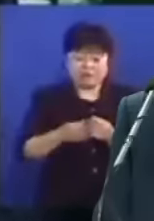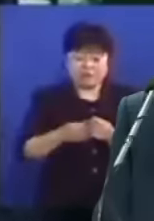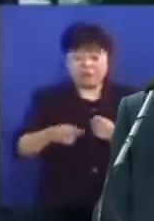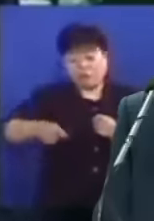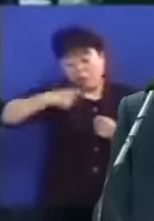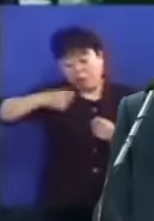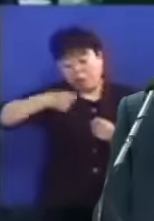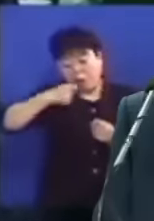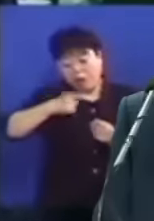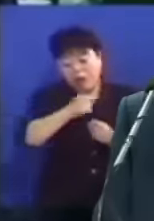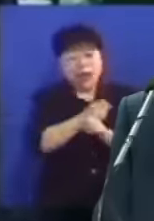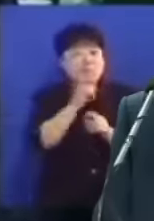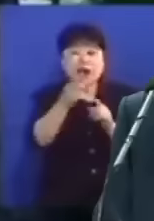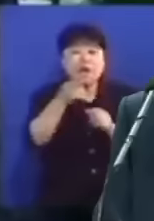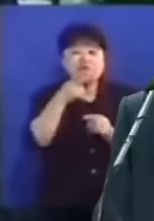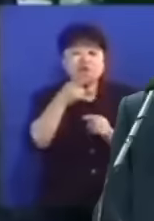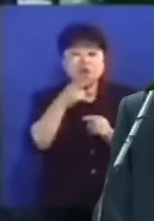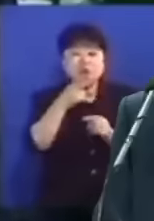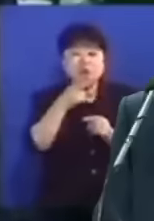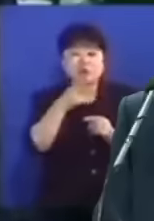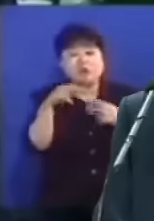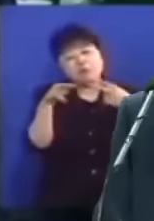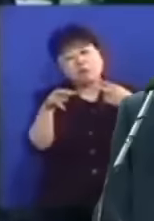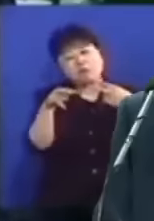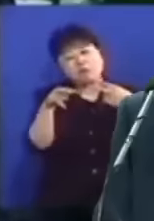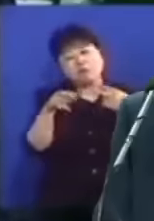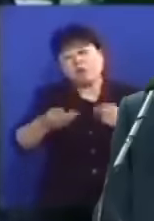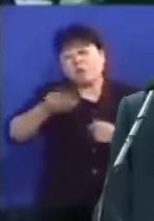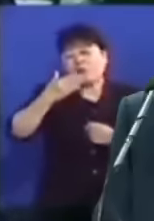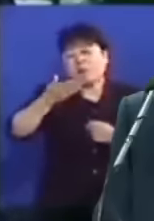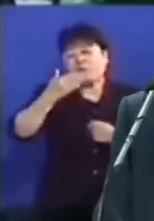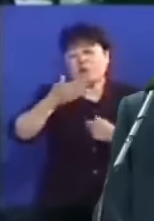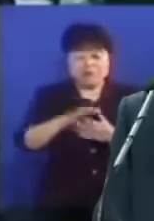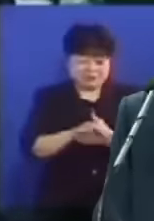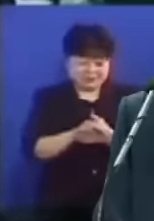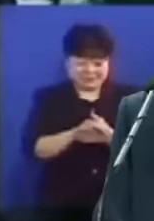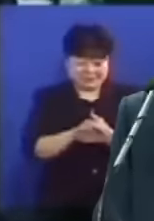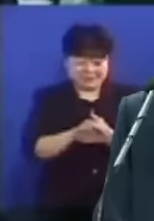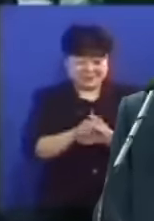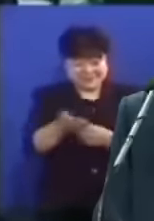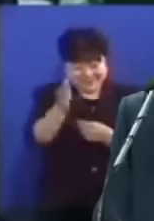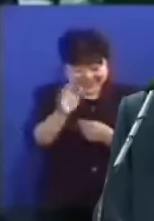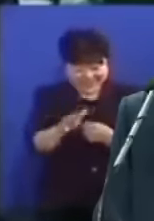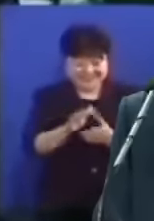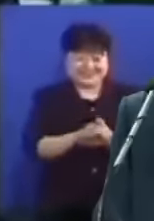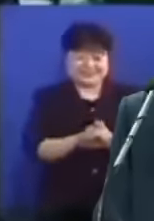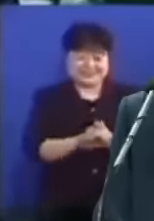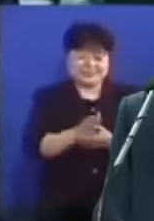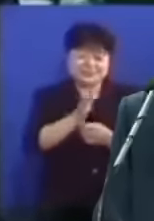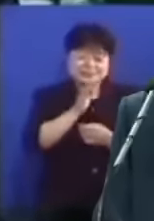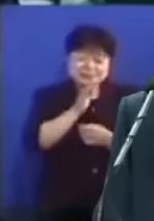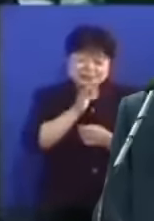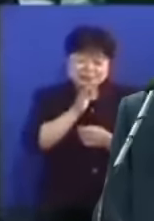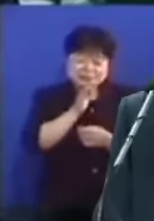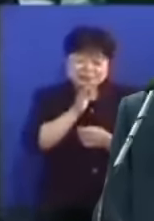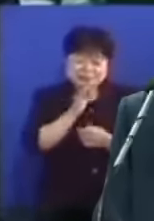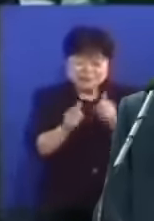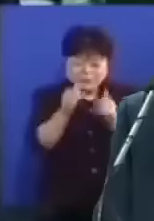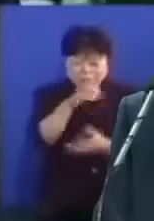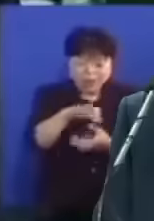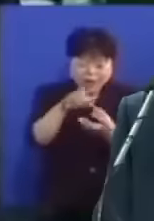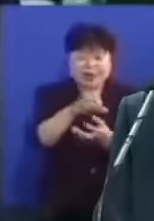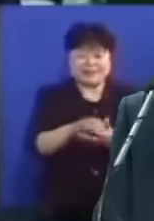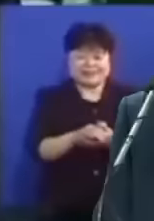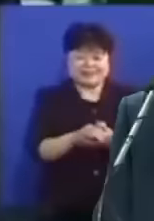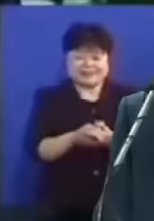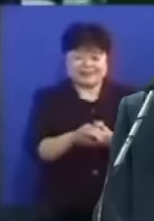할 말이 없어요. 눈만 맞추고 싱긋 웃고 밥만 먹고 그런데 큰 시험과